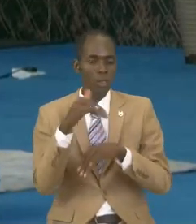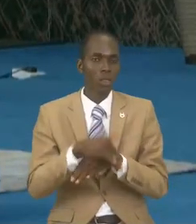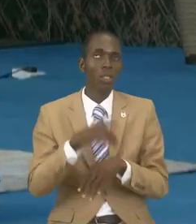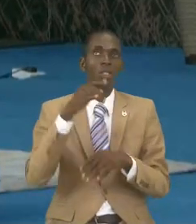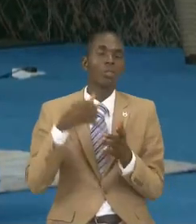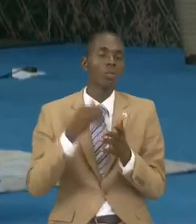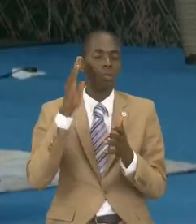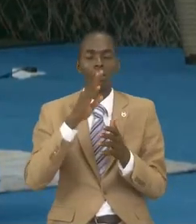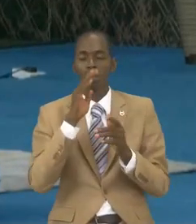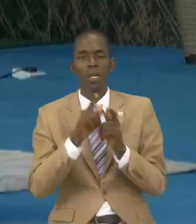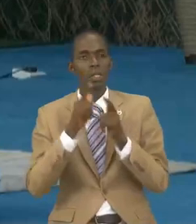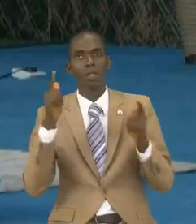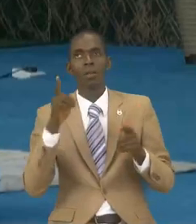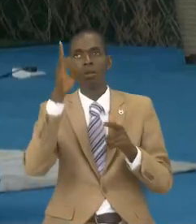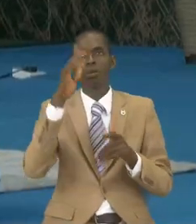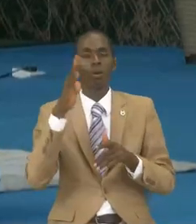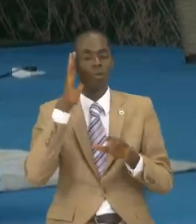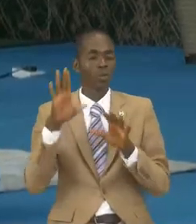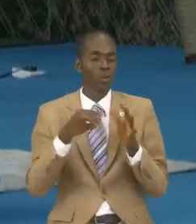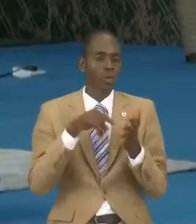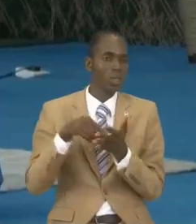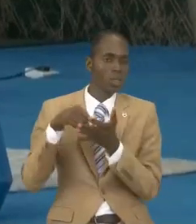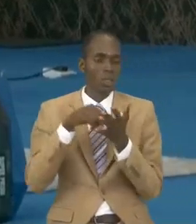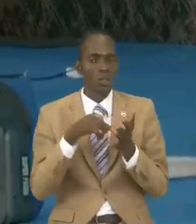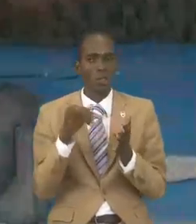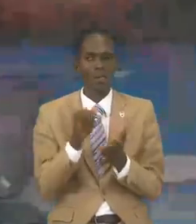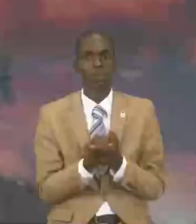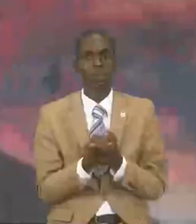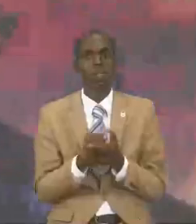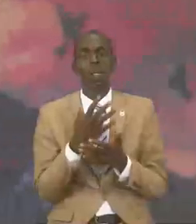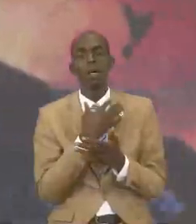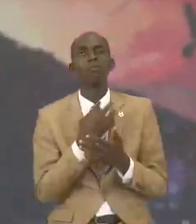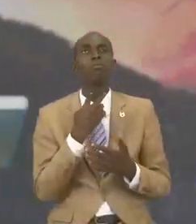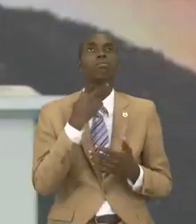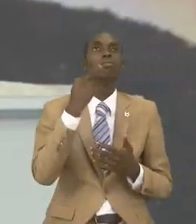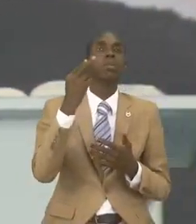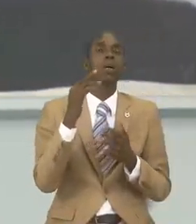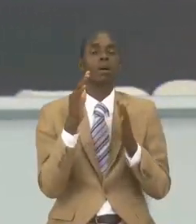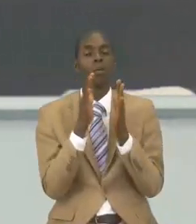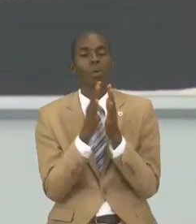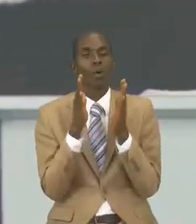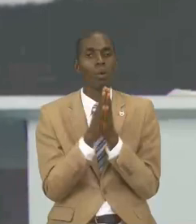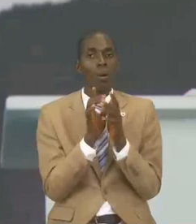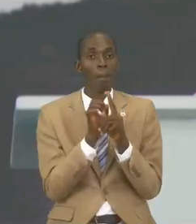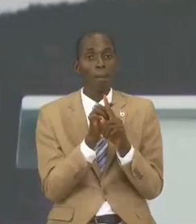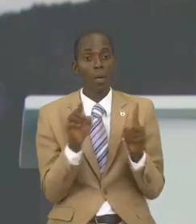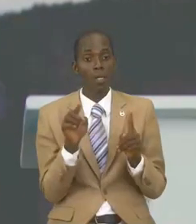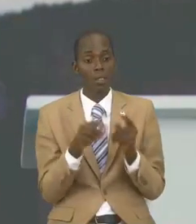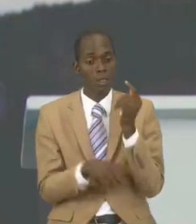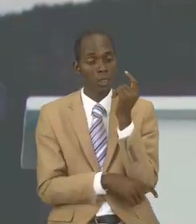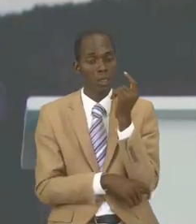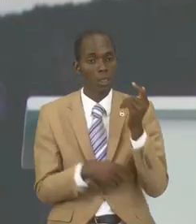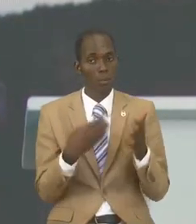priez, aujourd'hui, ce sera grande chose, Dieu fera ceci et cela, et prie. Pendant